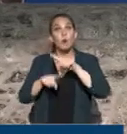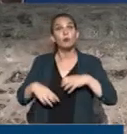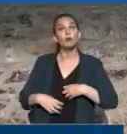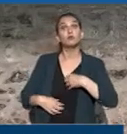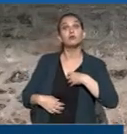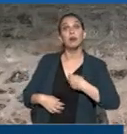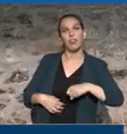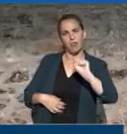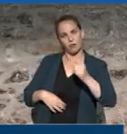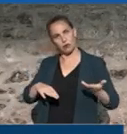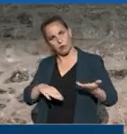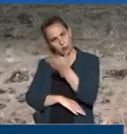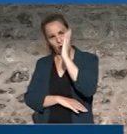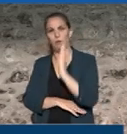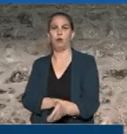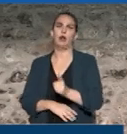την εκδίκαση της